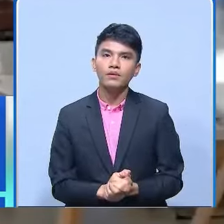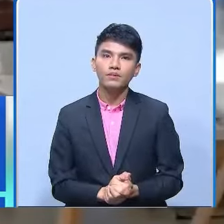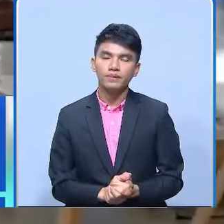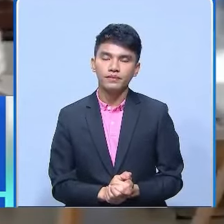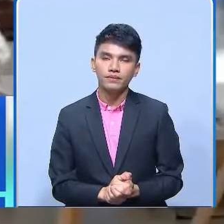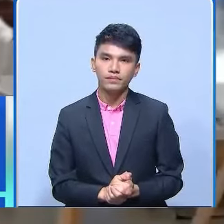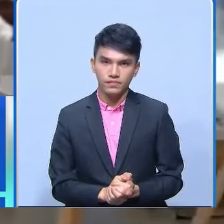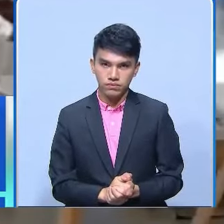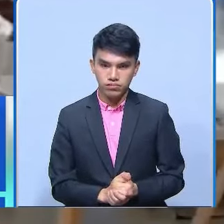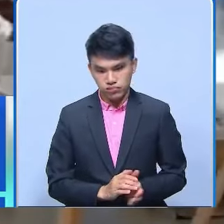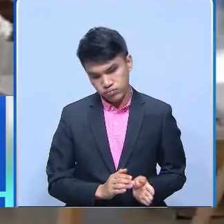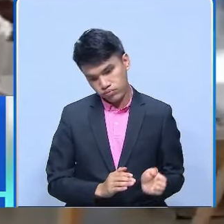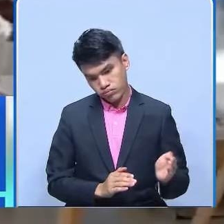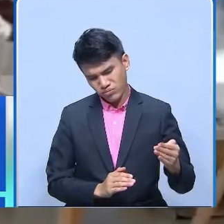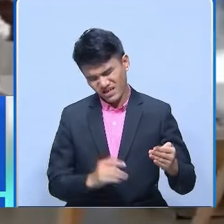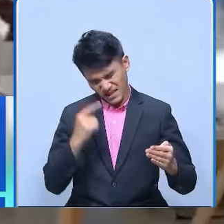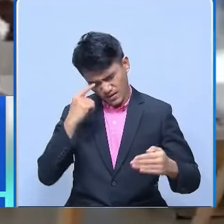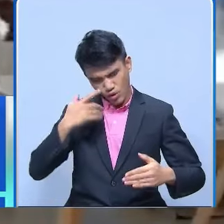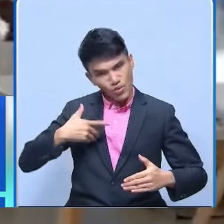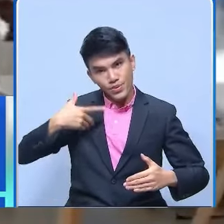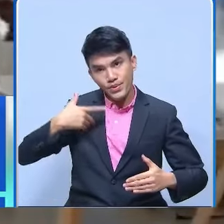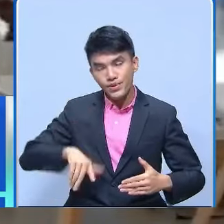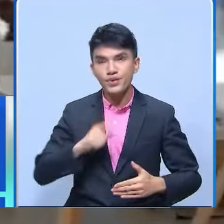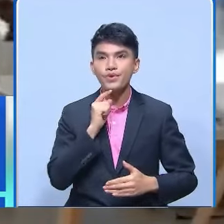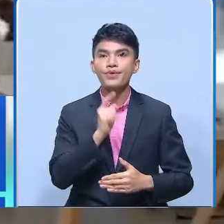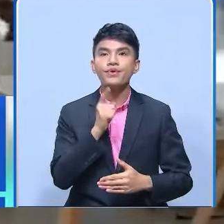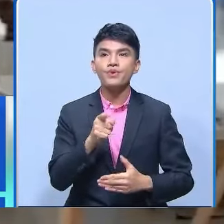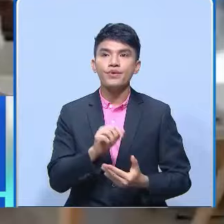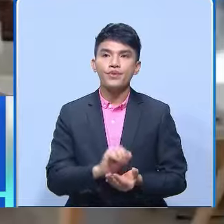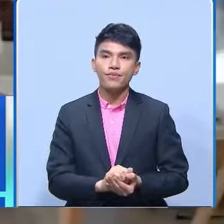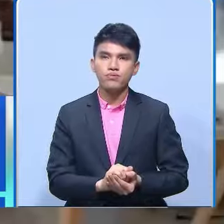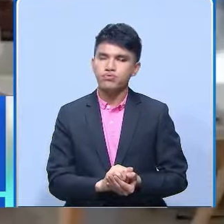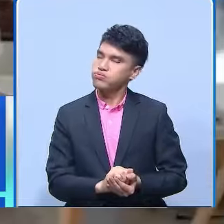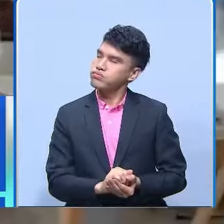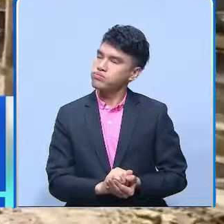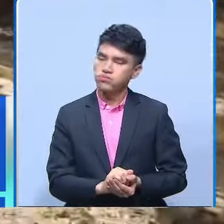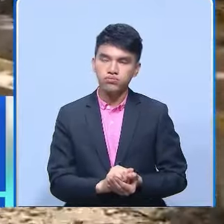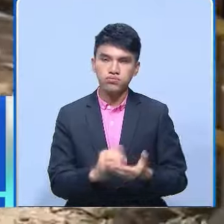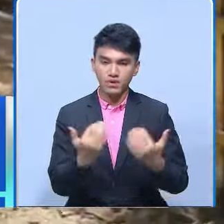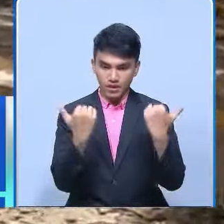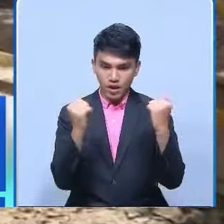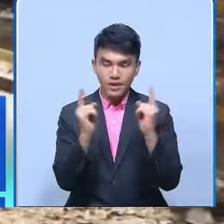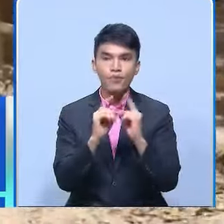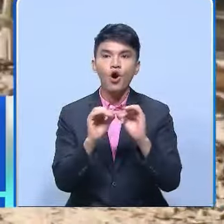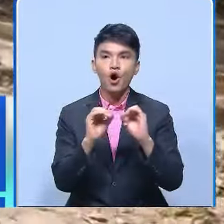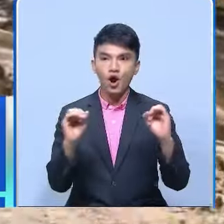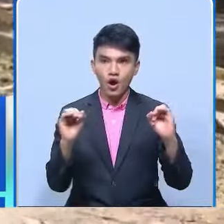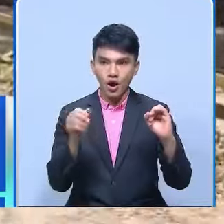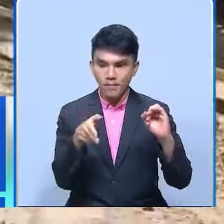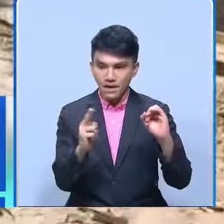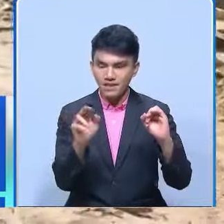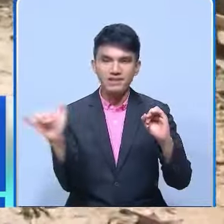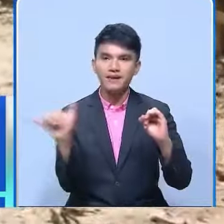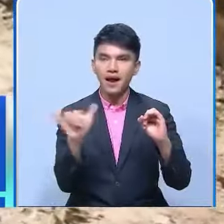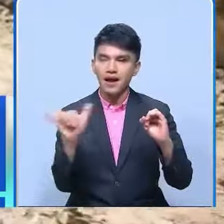ช่วงทางโค้งเนี่ยน่าจะไม่พอใจเรื่องนี้ที่ไปต่อว่าการเข้าค้นยงไม่พบผู้ต้องหาทั้ง 2คนยังไม่เจอปืน M16ที่